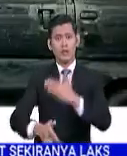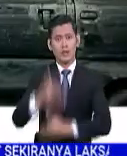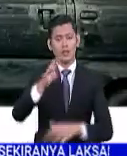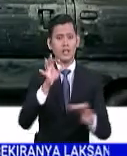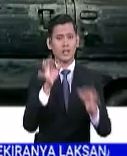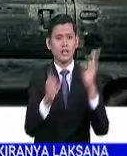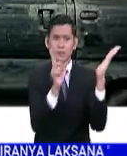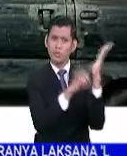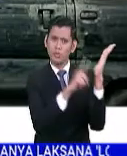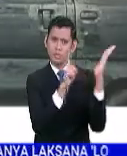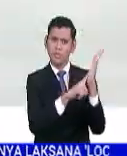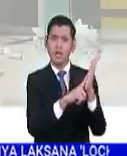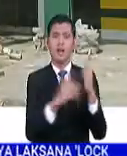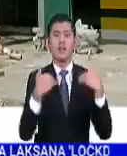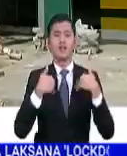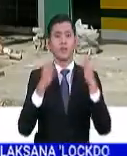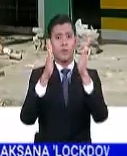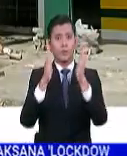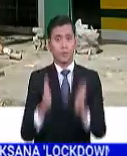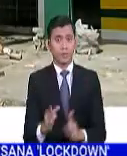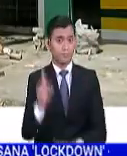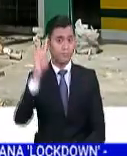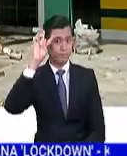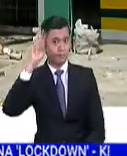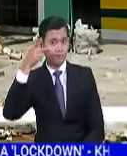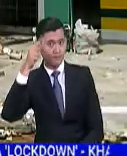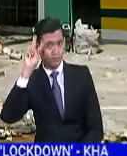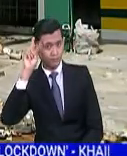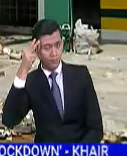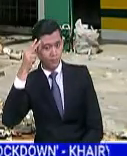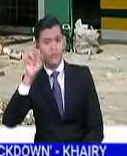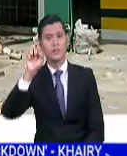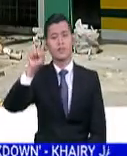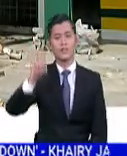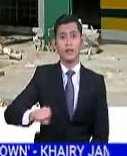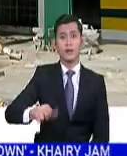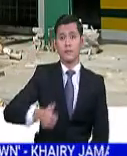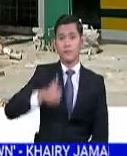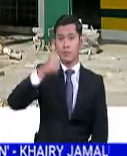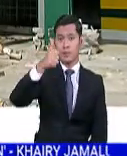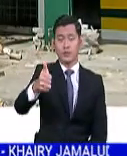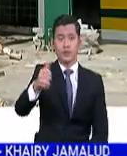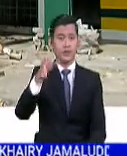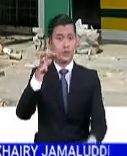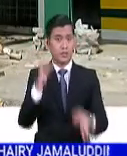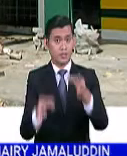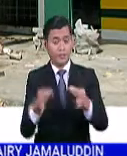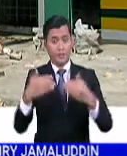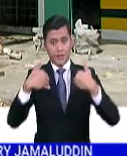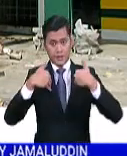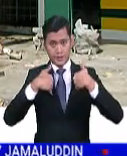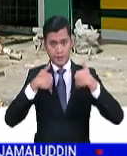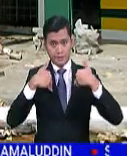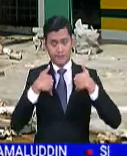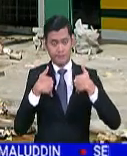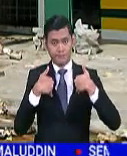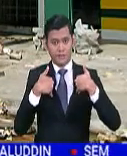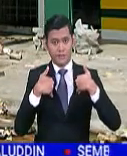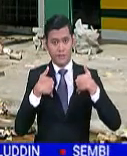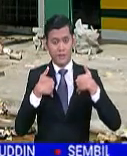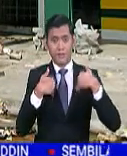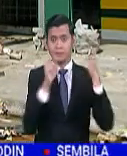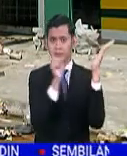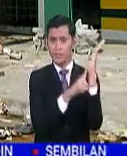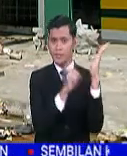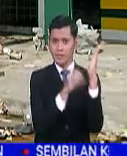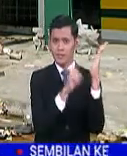setakat bunyi pun kadang ada yang tak faham kan? Ya, memang baguslah kalau ada macam